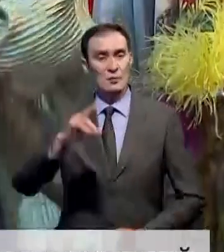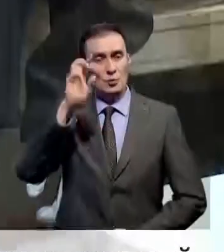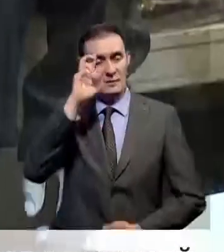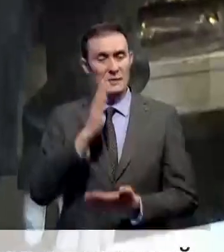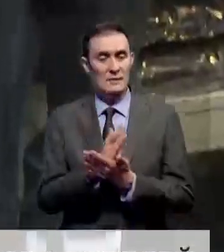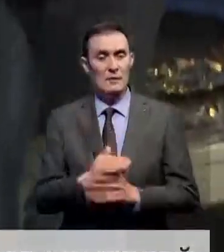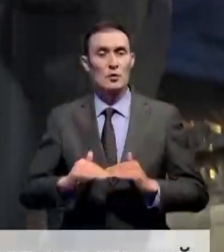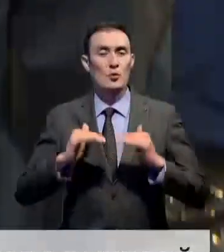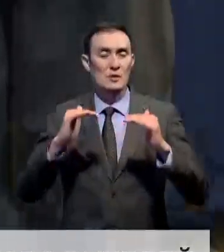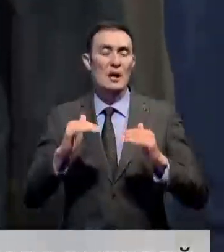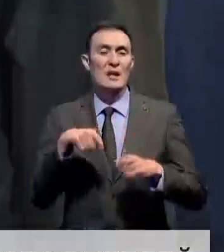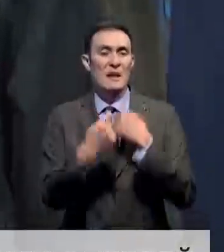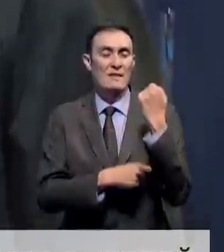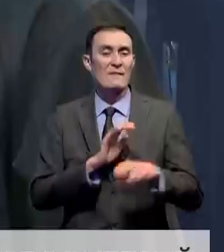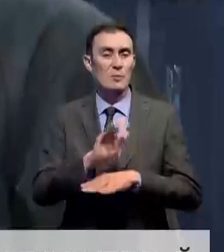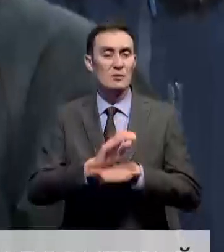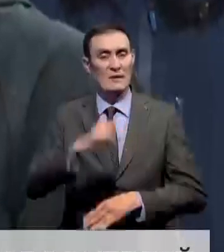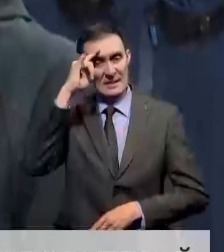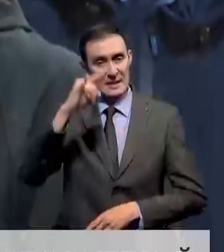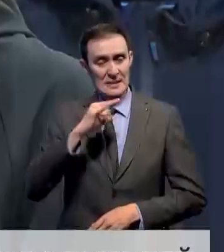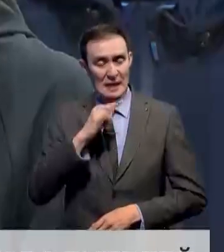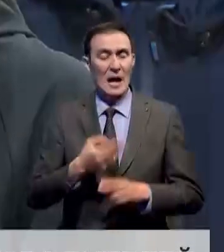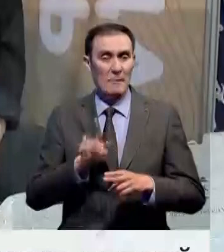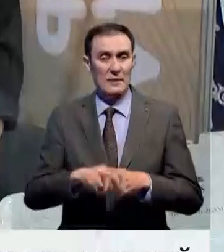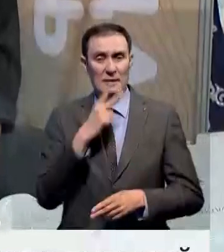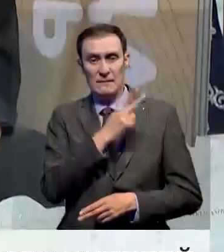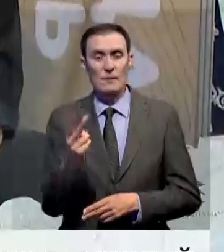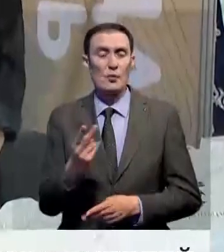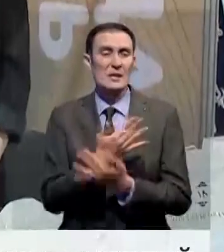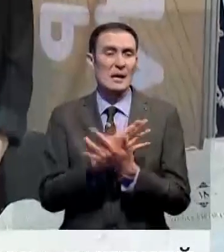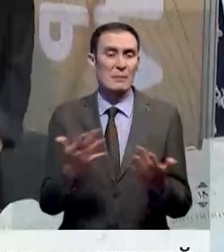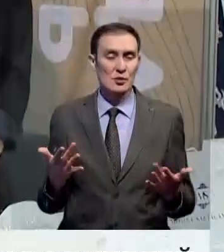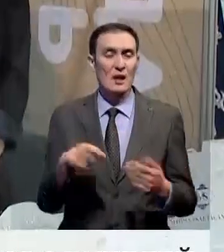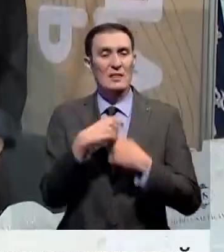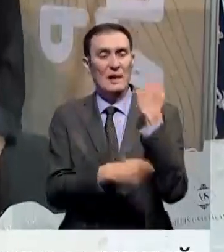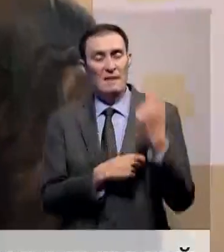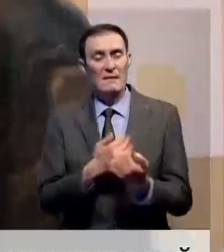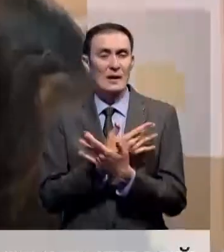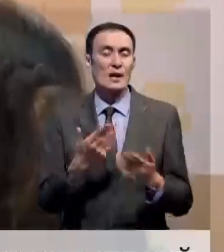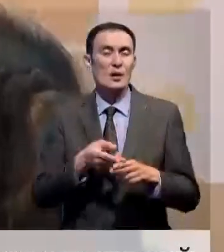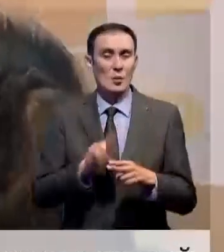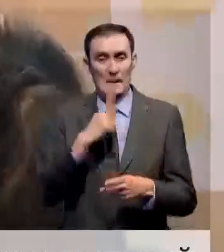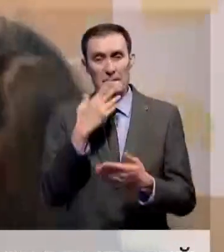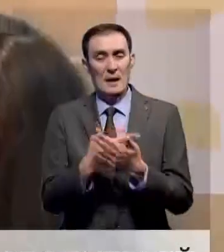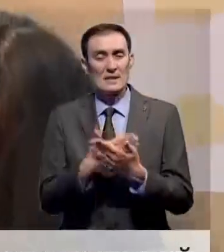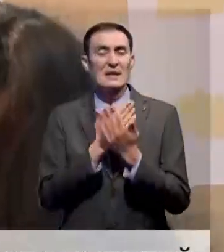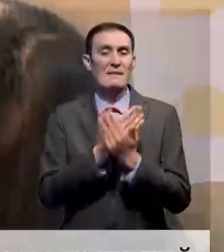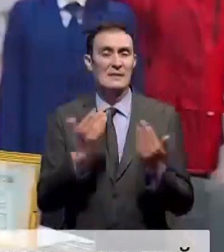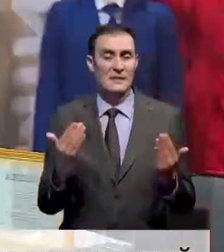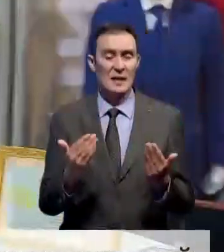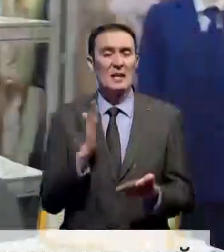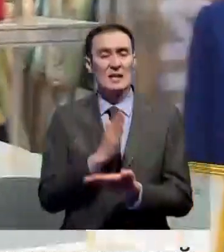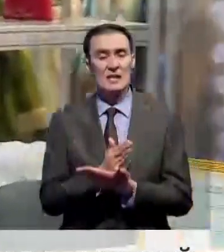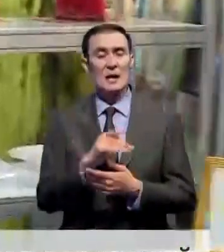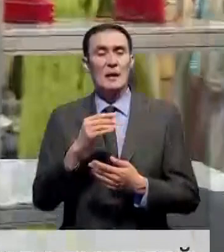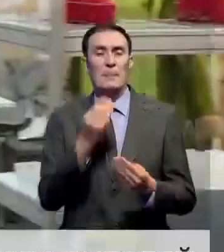наблюдается рост количества товаров с маркировкой «Сделано в Казахстане». Об этом можно судить по тому разнообразию продукции и товаров, которые показаны на выставке. Здесь